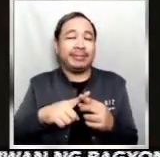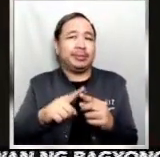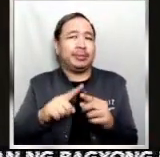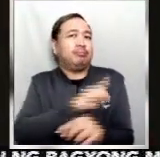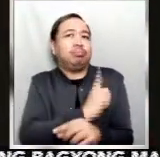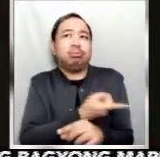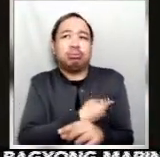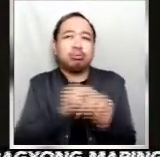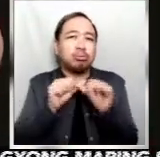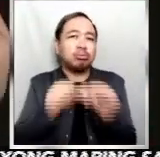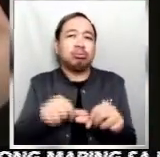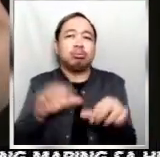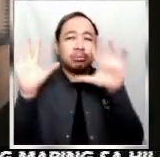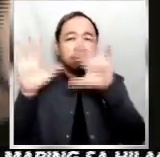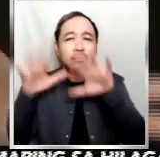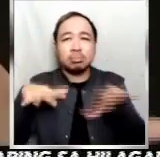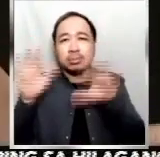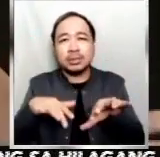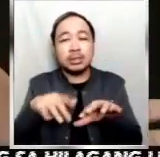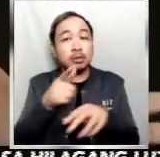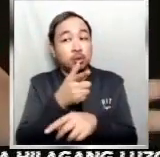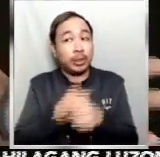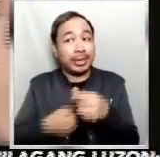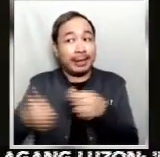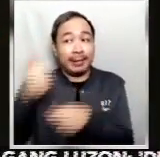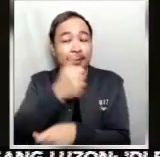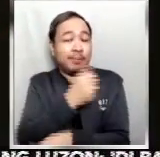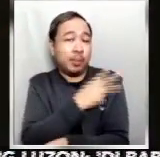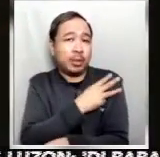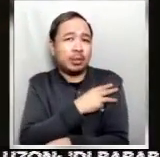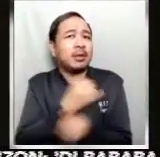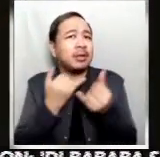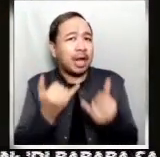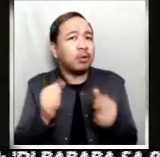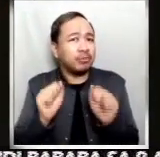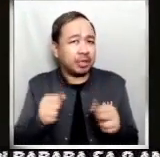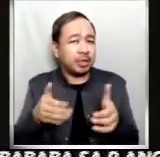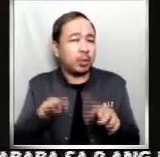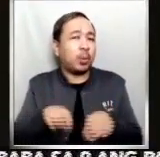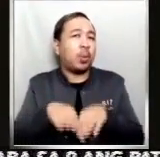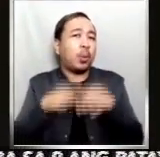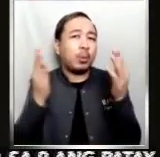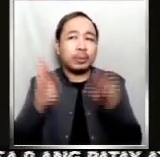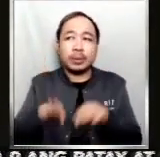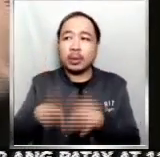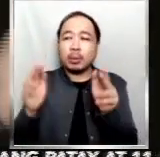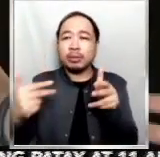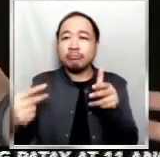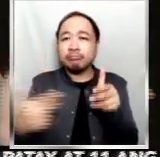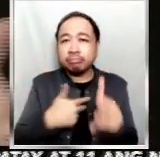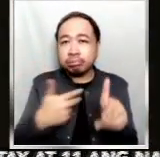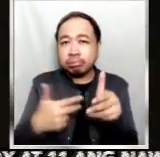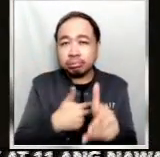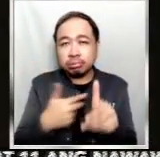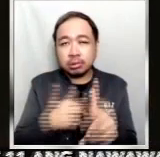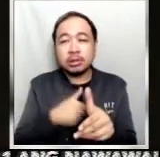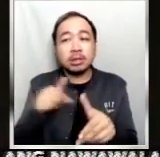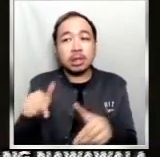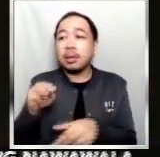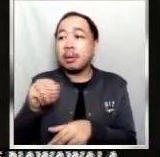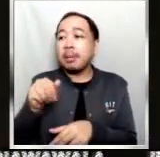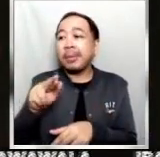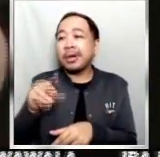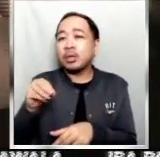pa kay General Lee, sa ngayon ay passable na, Mike, itong mga major roads papasok at palabas ng Bagyo, yung Marcos Highway at